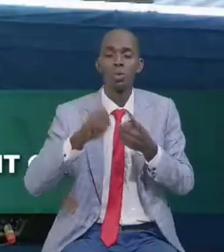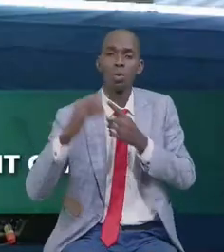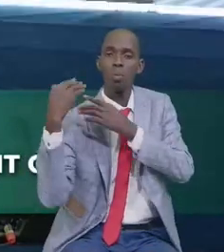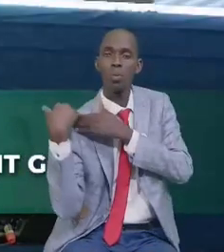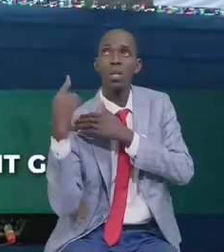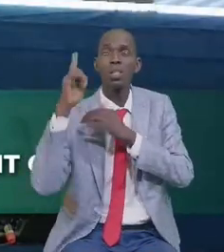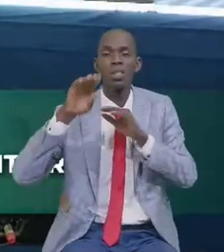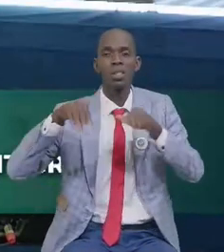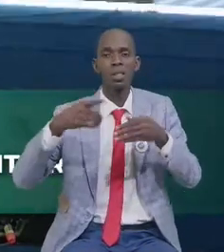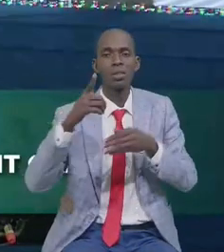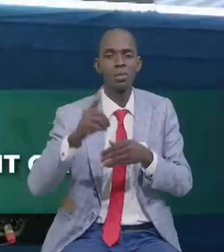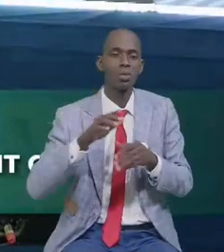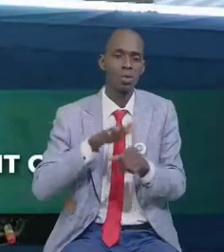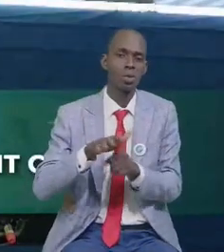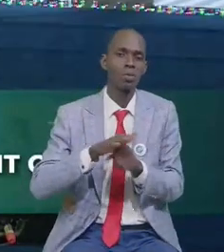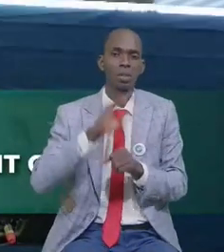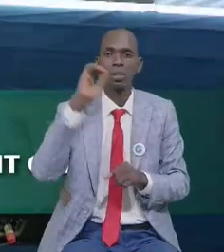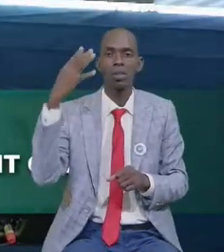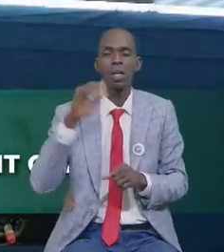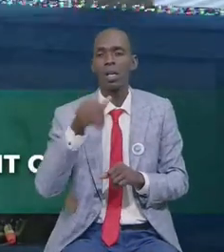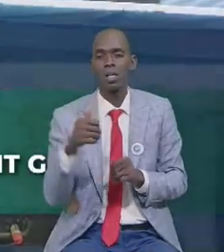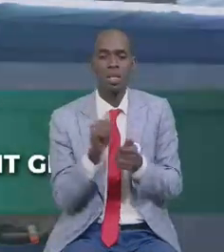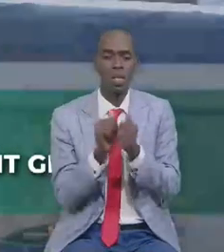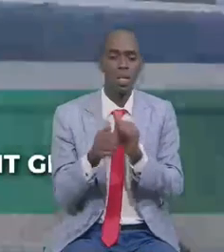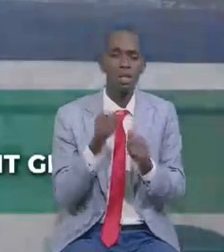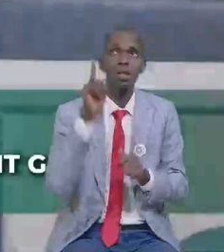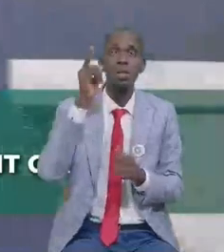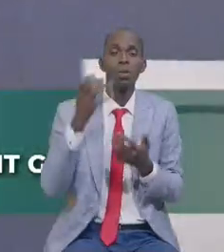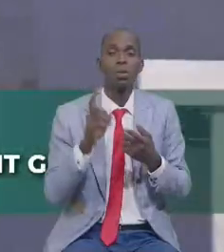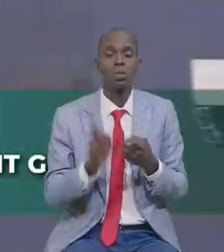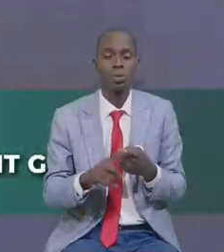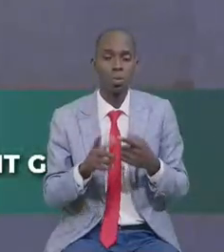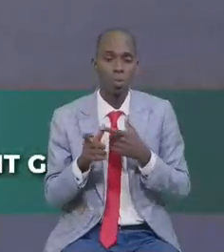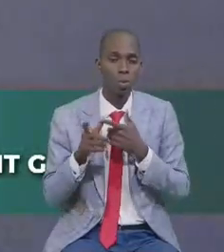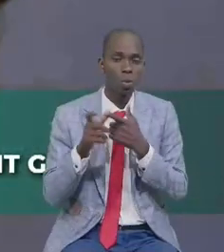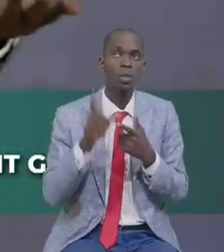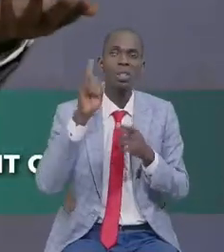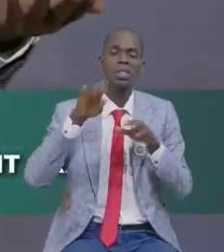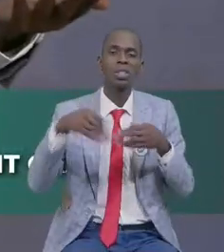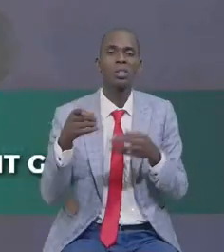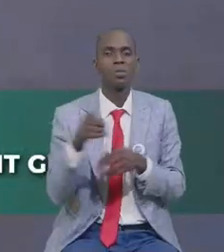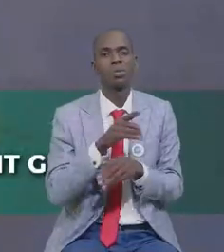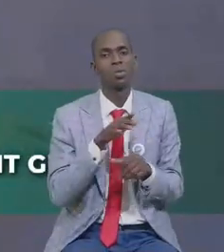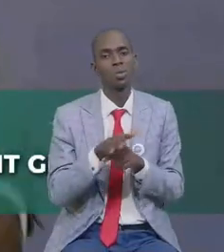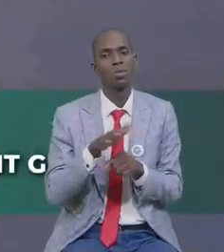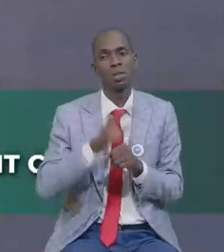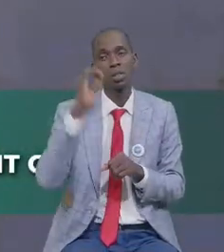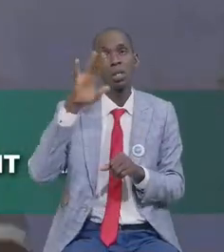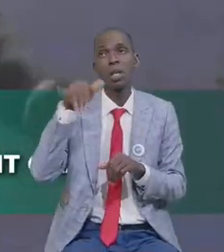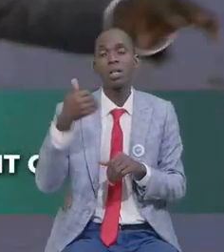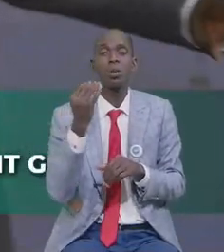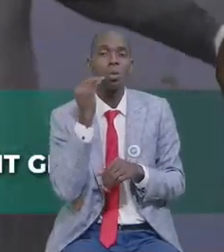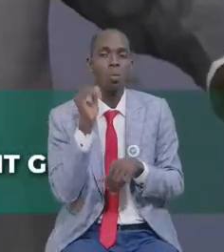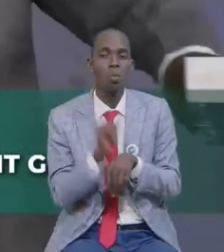la grâce suffisante. Est-ce qu'il y a une course qu'il veut que tu cours? Il donne la grâce suffisante. Est-ce qu'il y a un